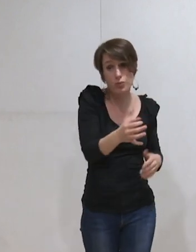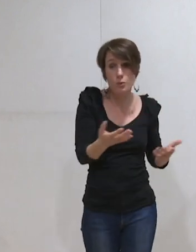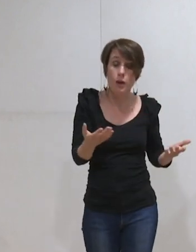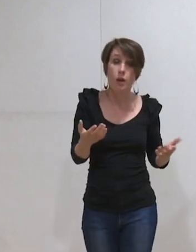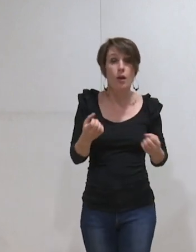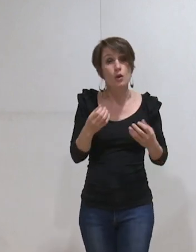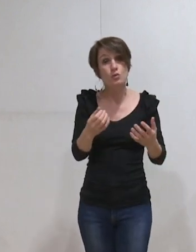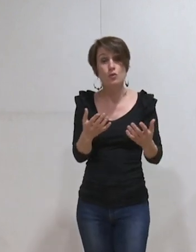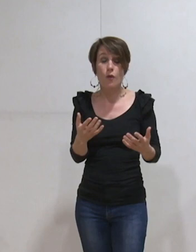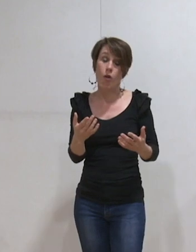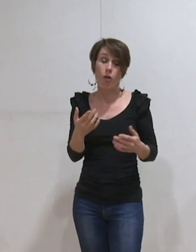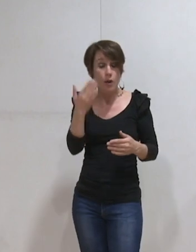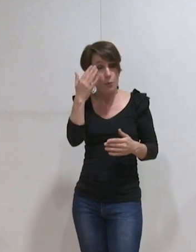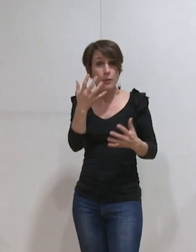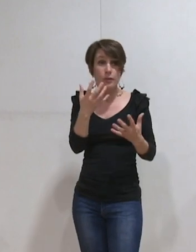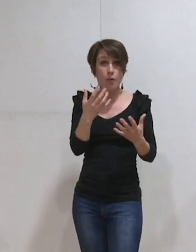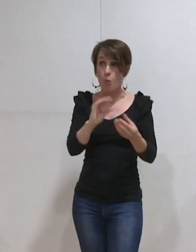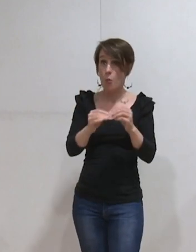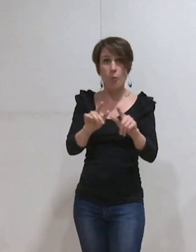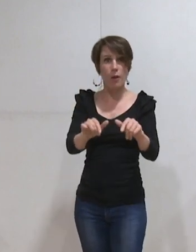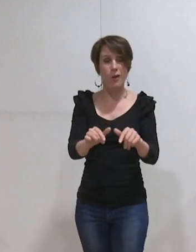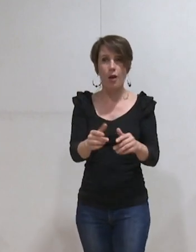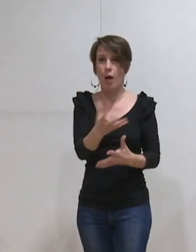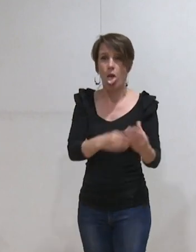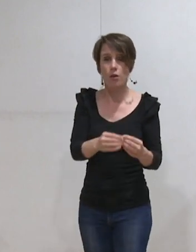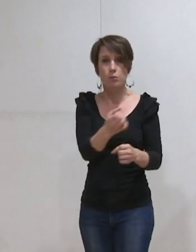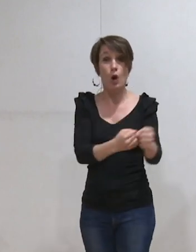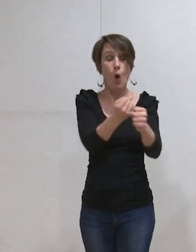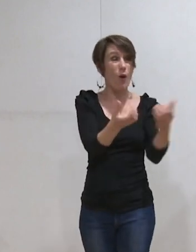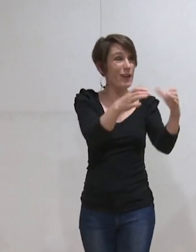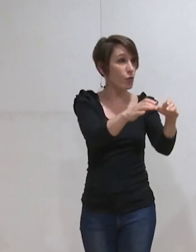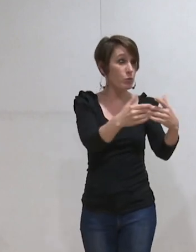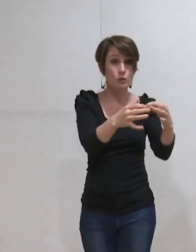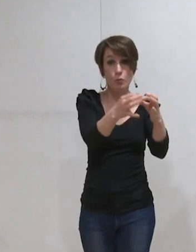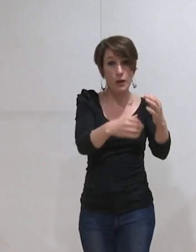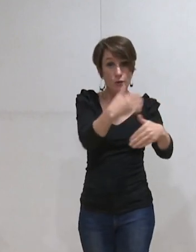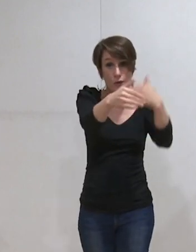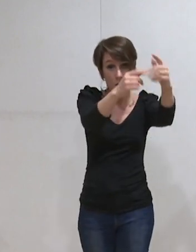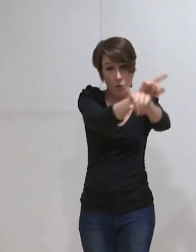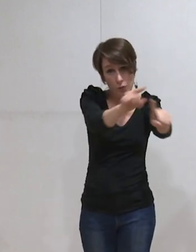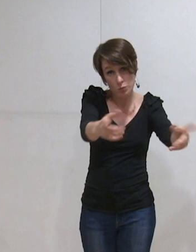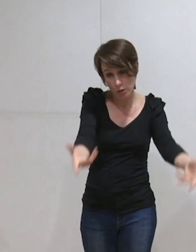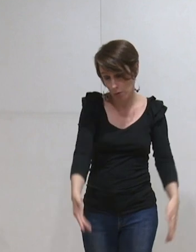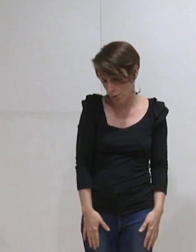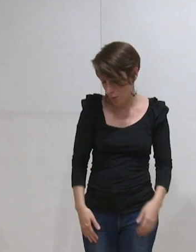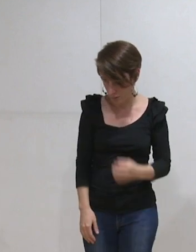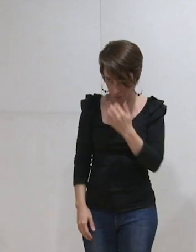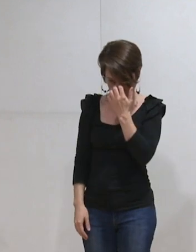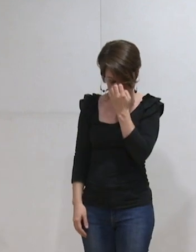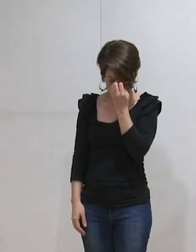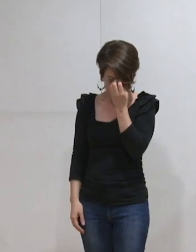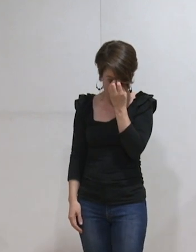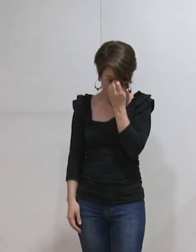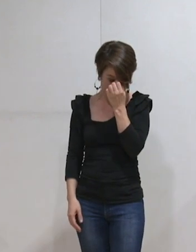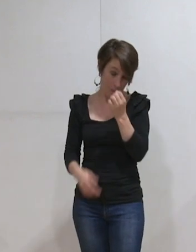noyer un problème il créer une commission je pense pas que ce soit avec cela qu'on avance bien vite merci merci